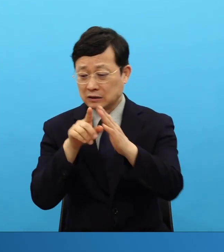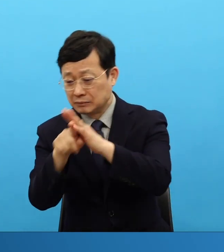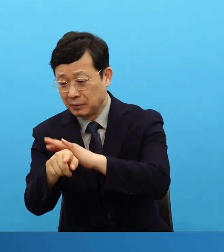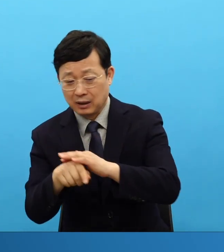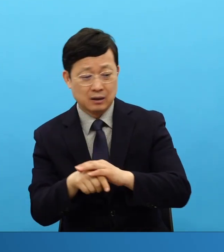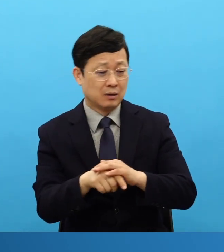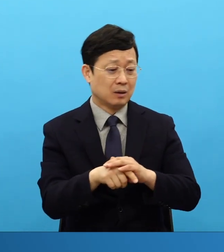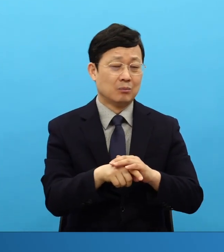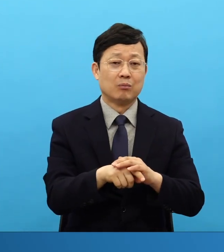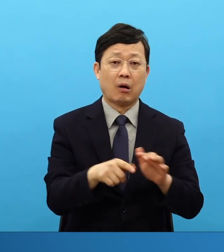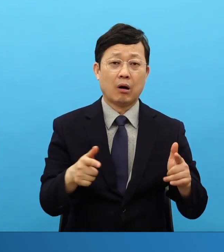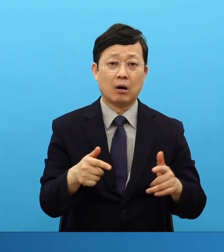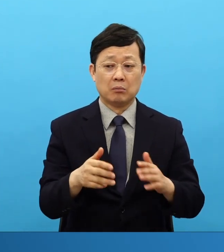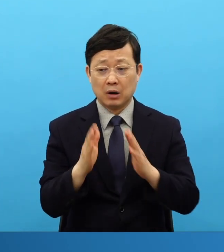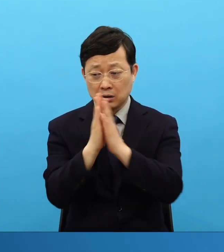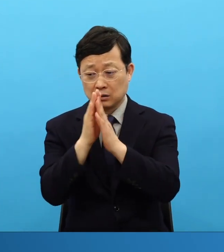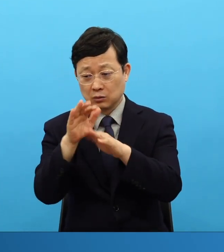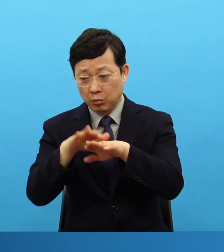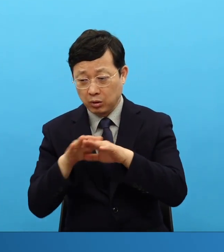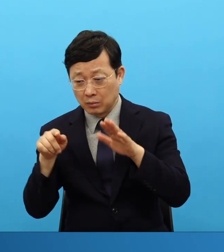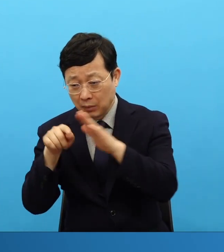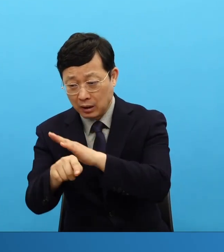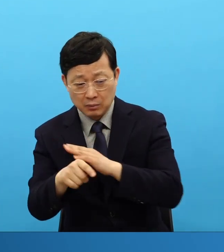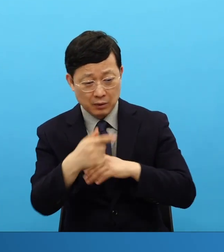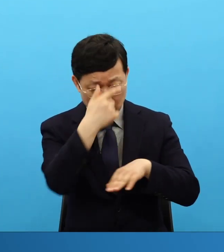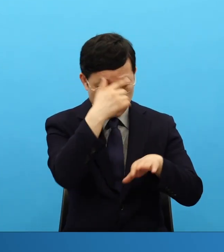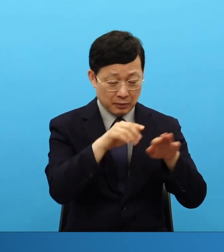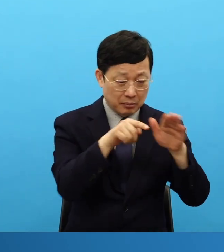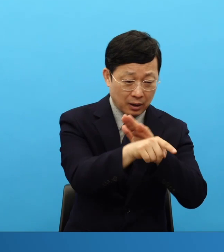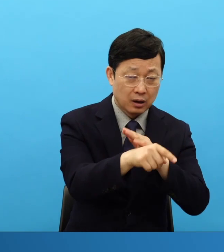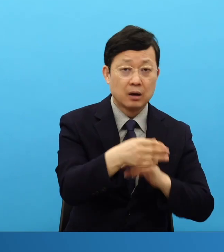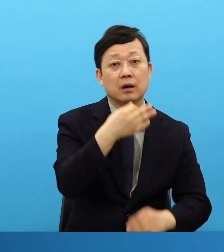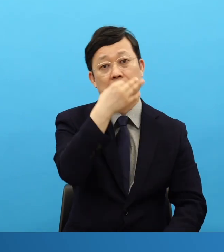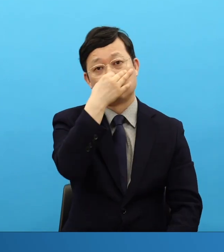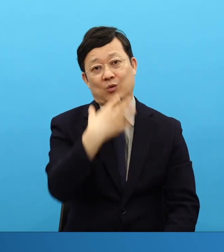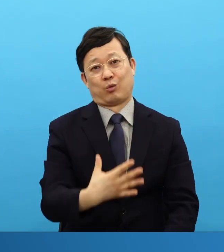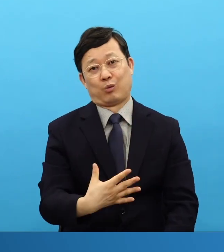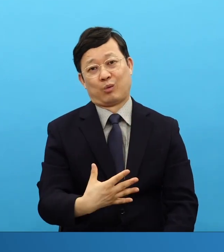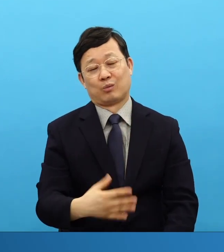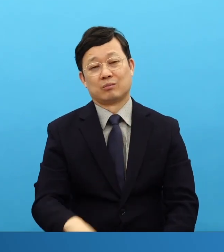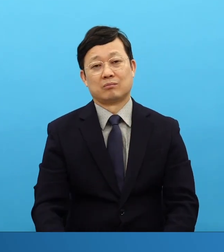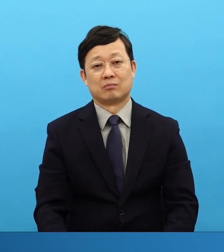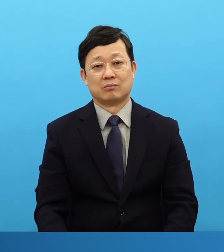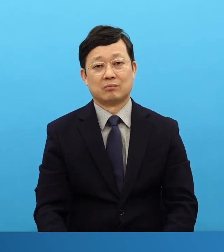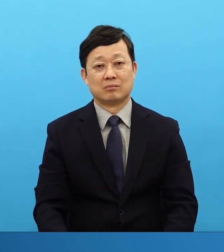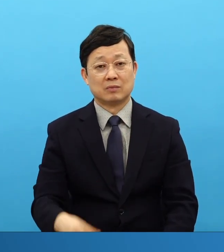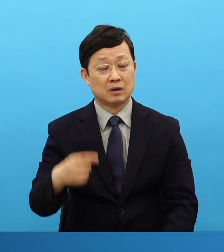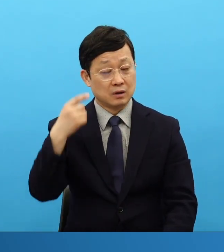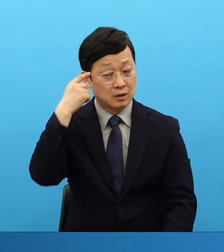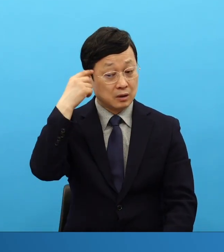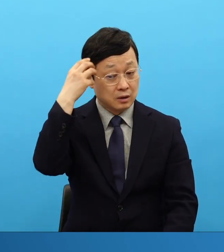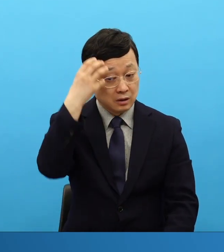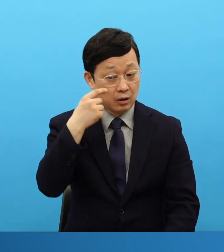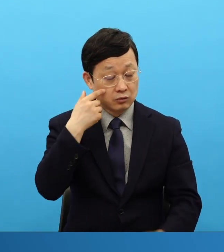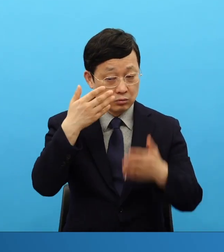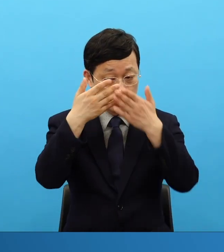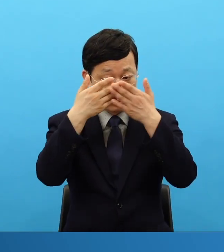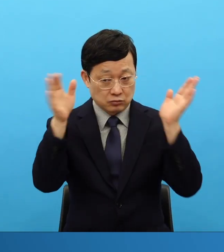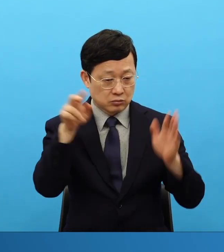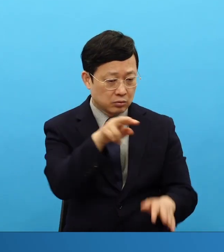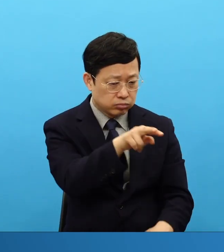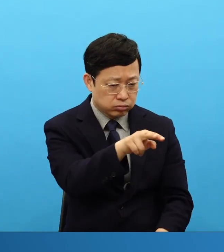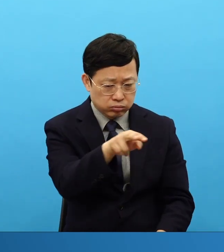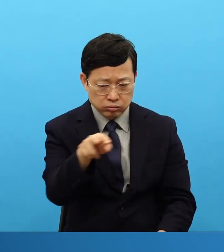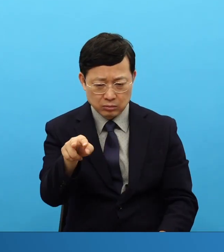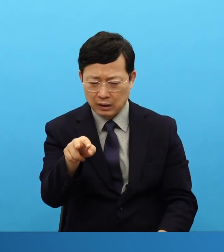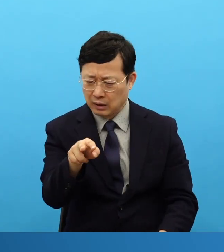됩니다. And then he has to go do visitations. 기도에 가야 됩니다. Then he has to go to 예배 prayer 가야 됩니다. Go to worship. 영적인 눈을 뜨고 한번 보세요. Then open your spiritual eyes.